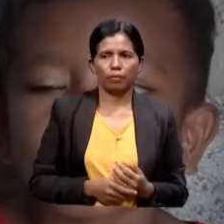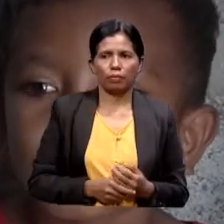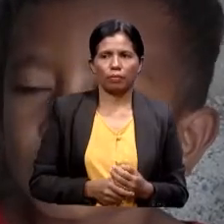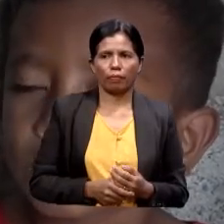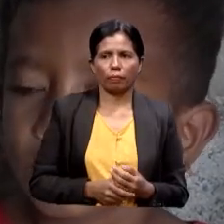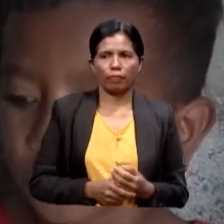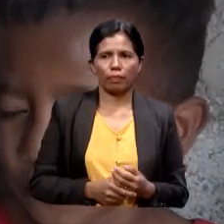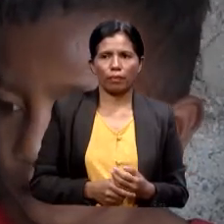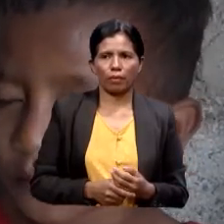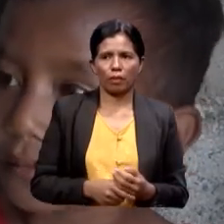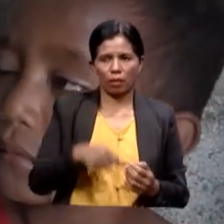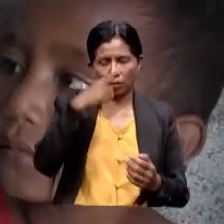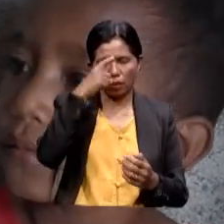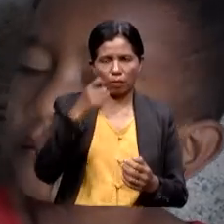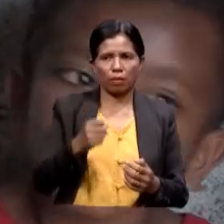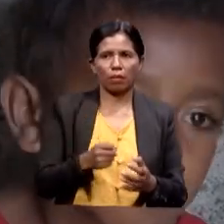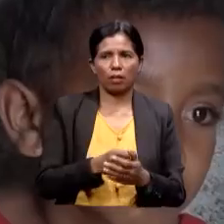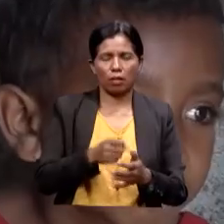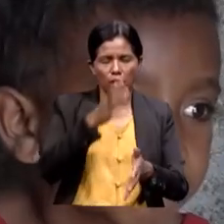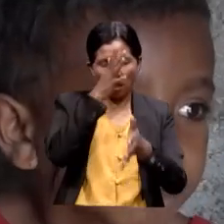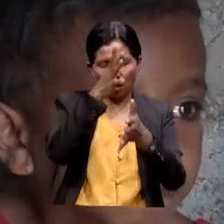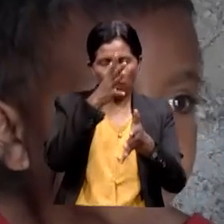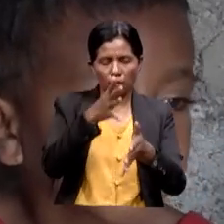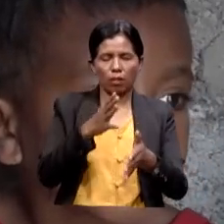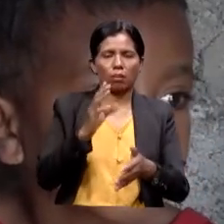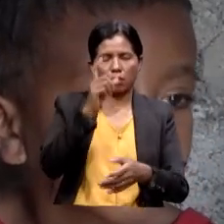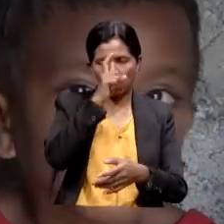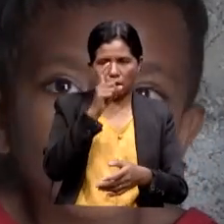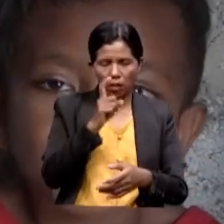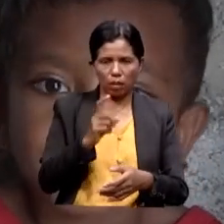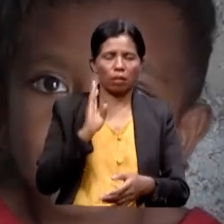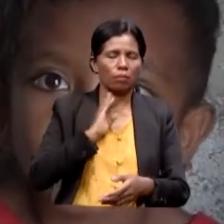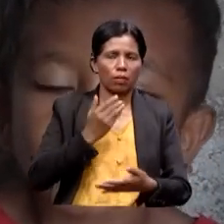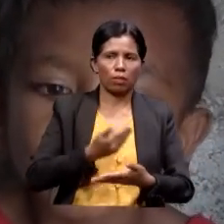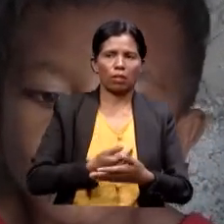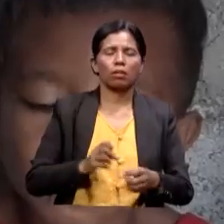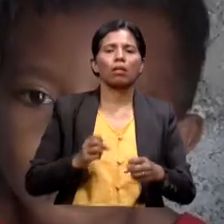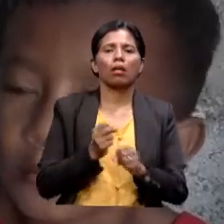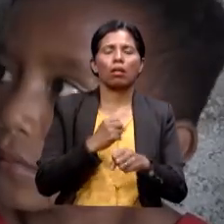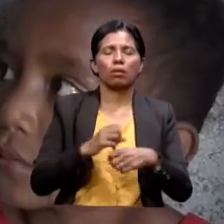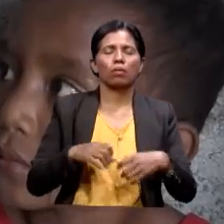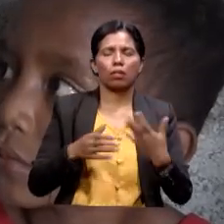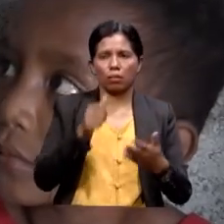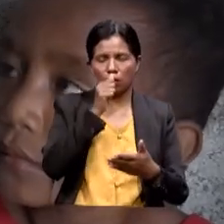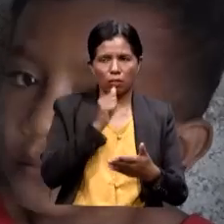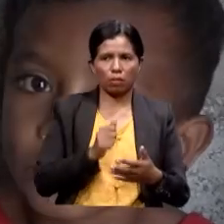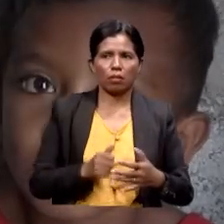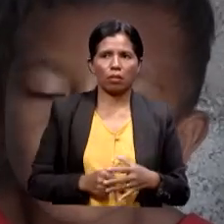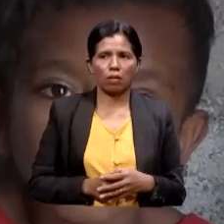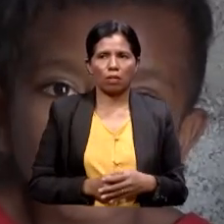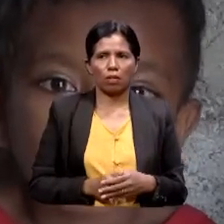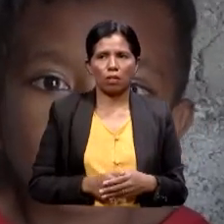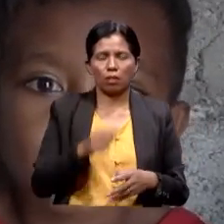Mai ta, ta nane katua so sana sana hau no sana sana. Neo to alu sa no no kritona. No